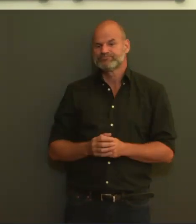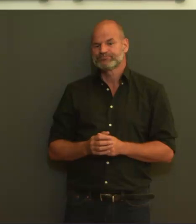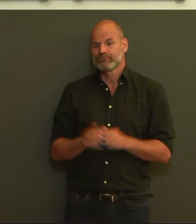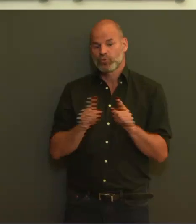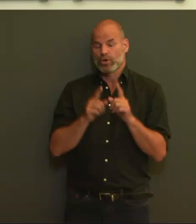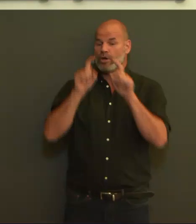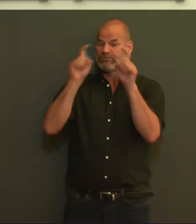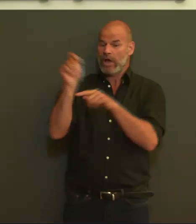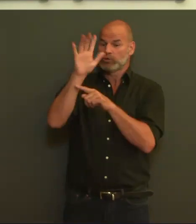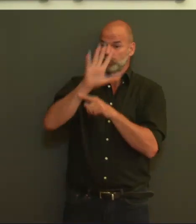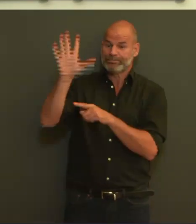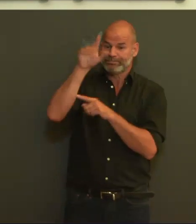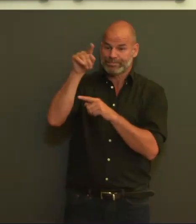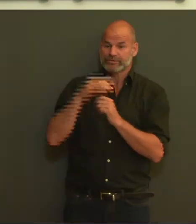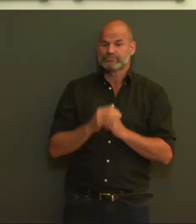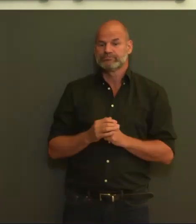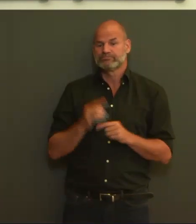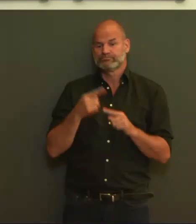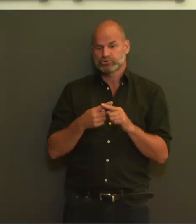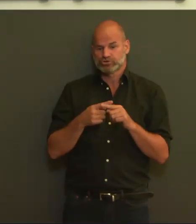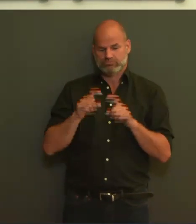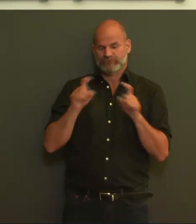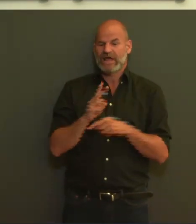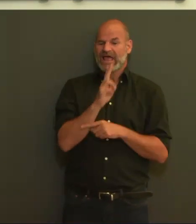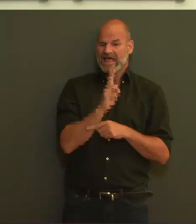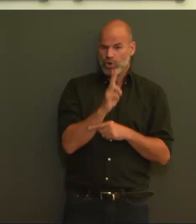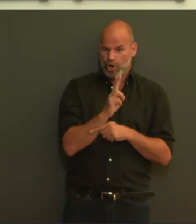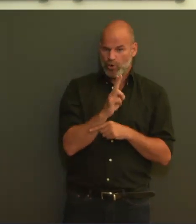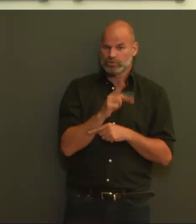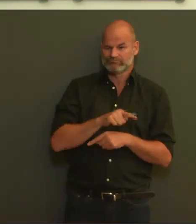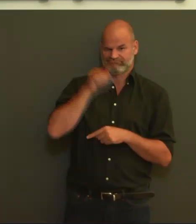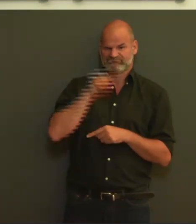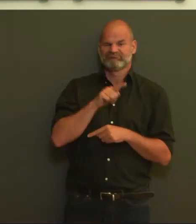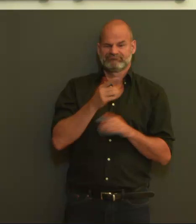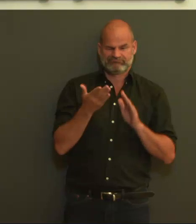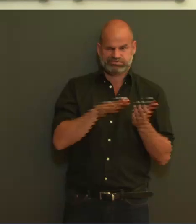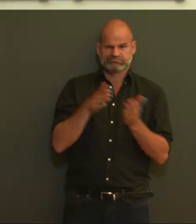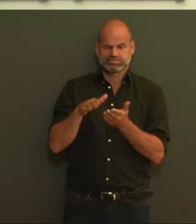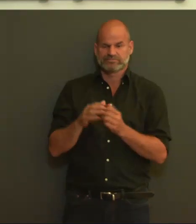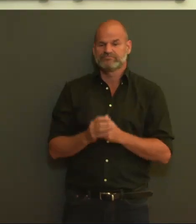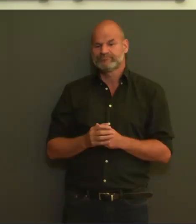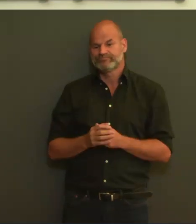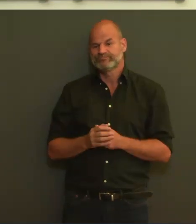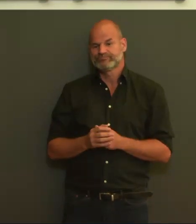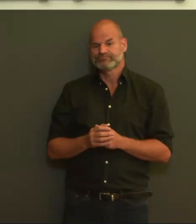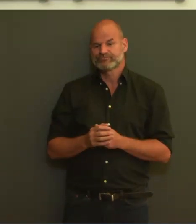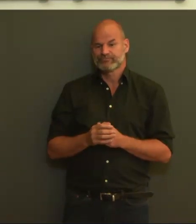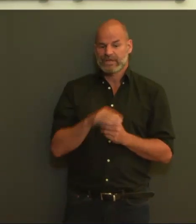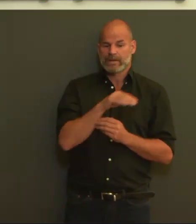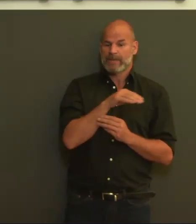Deze toename valt samen met een periode van extreme hitte en verhoogde